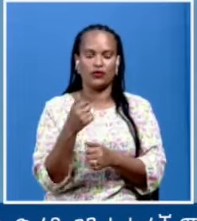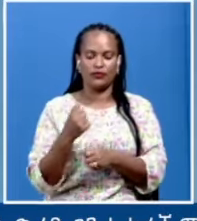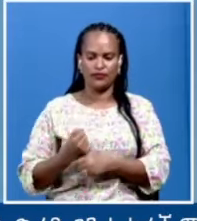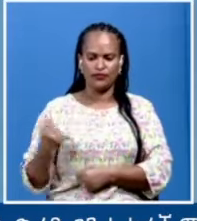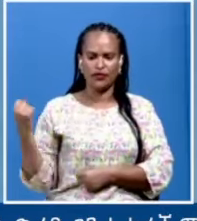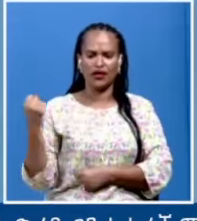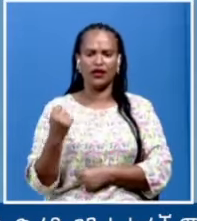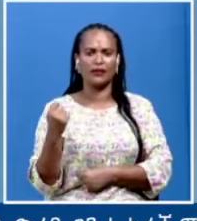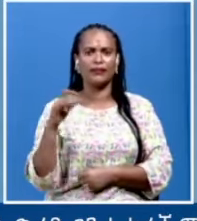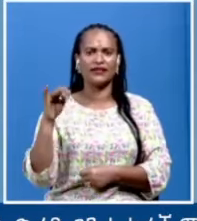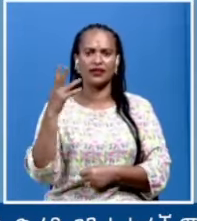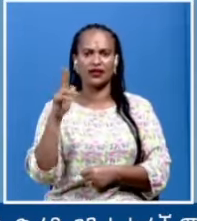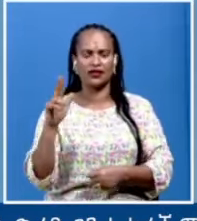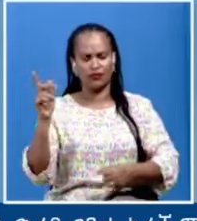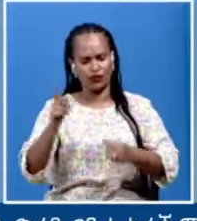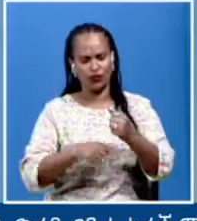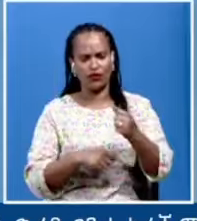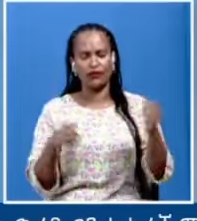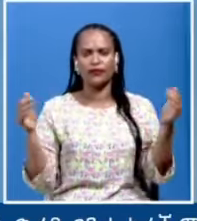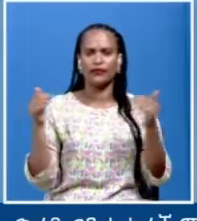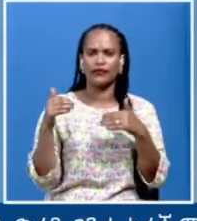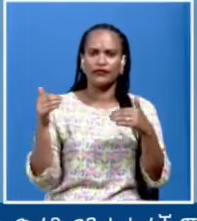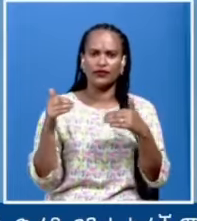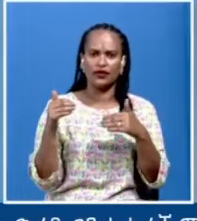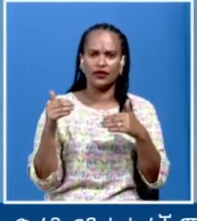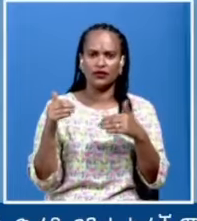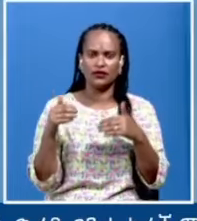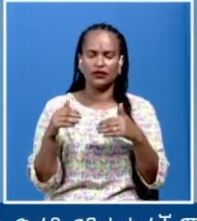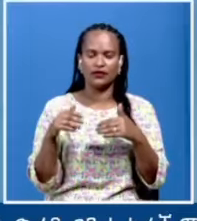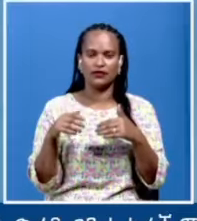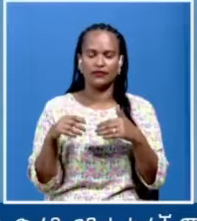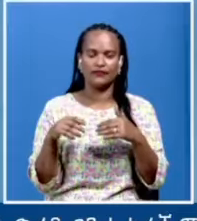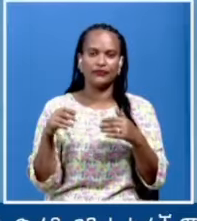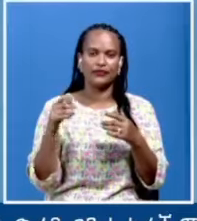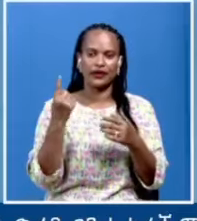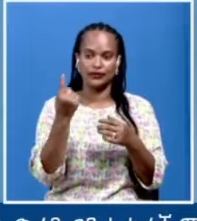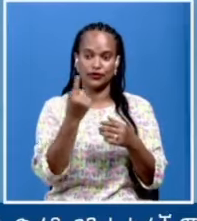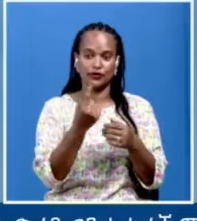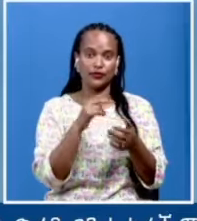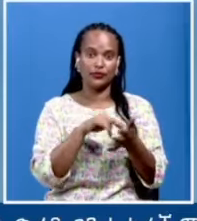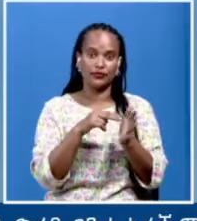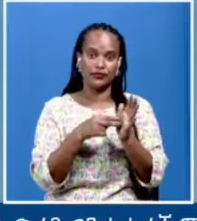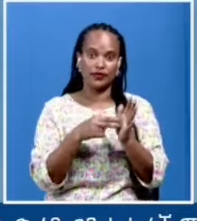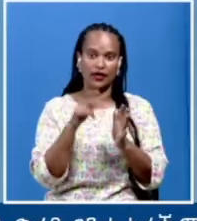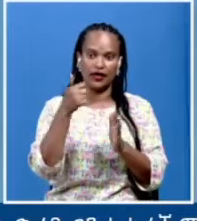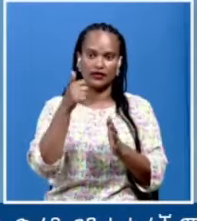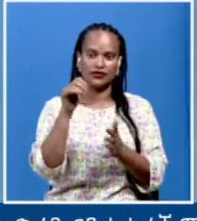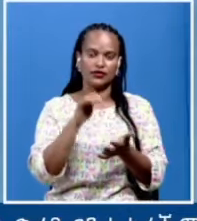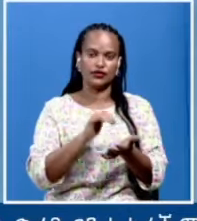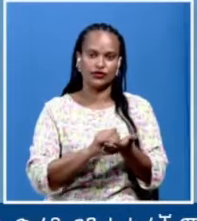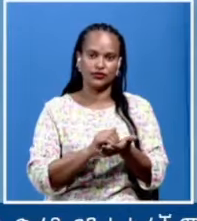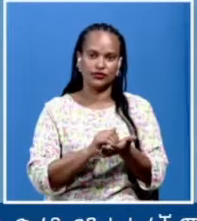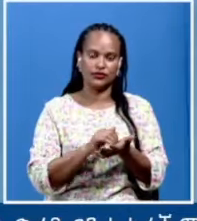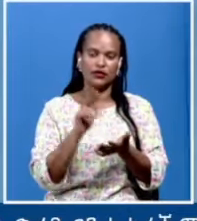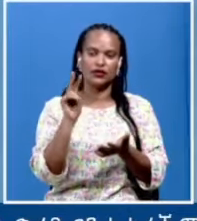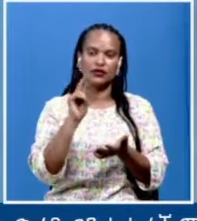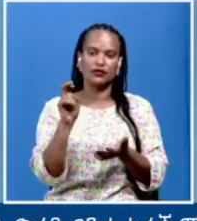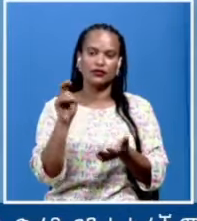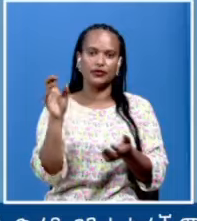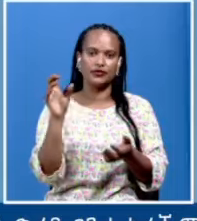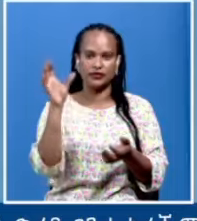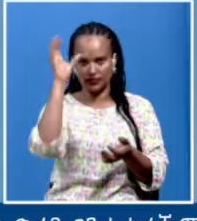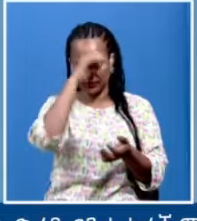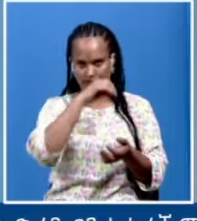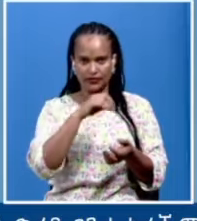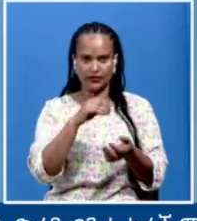ብኻራን ብበትረን ብምውቃዕ ብምፍርርሕን ካብ ሕድሕዶም ድማ 10,000 ብርን 200 ዝግመት